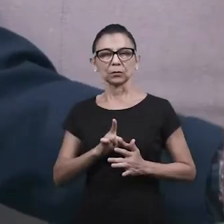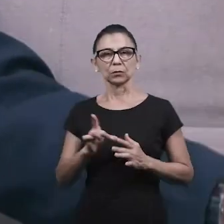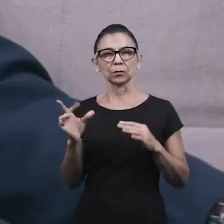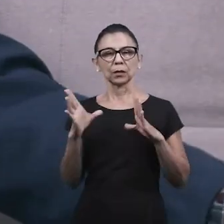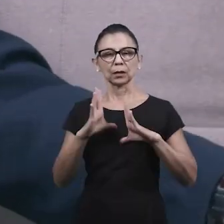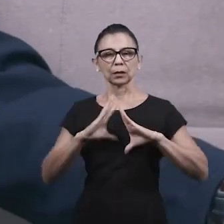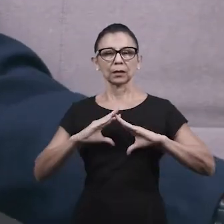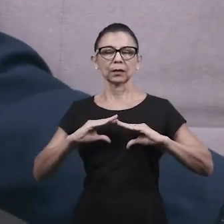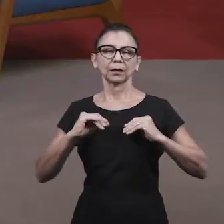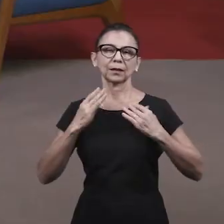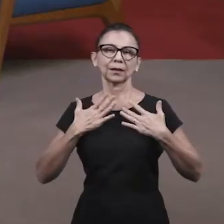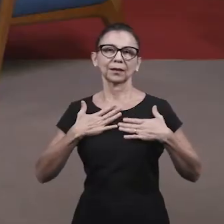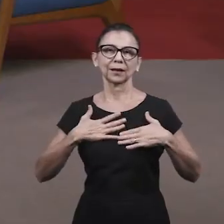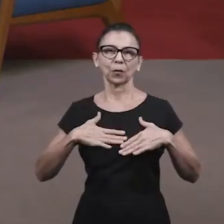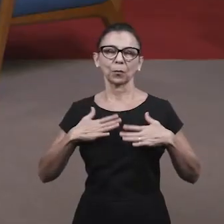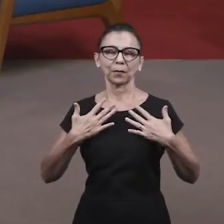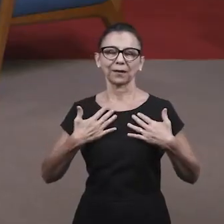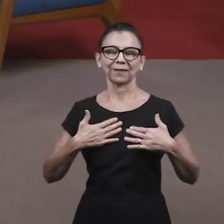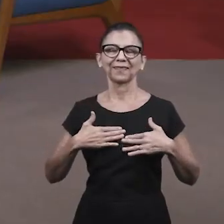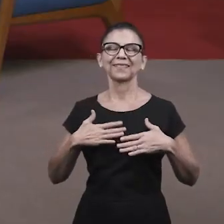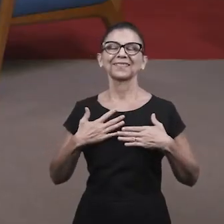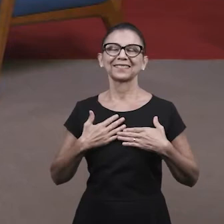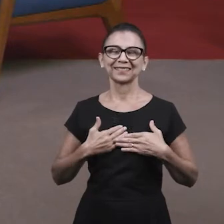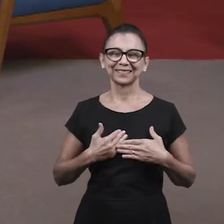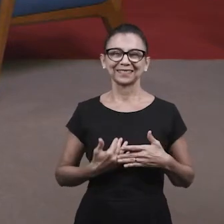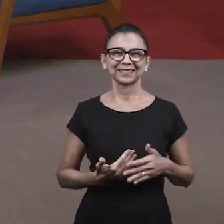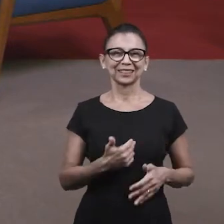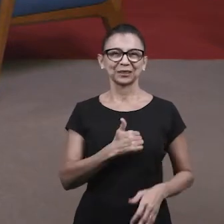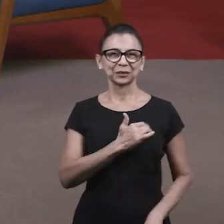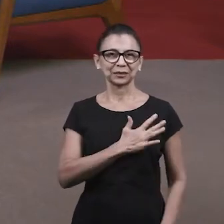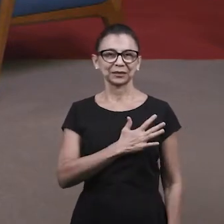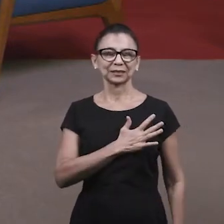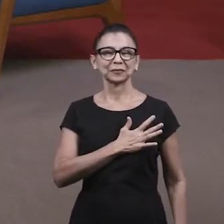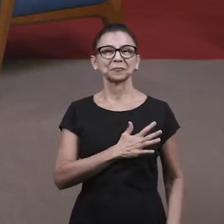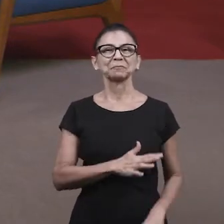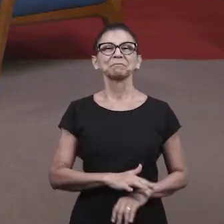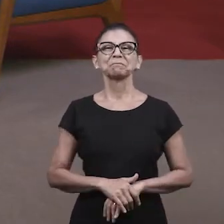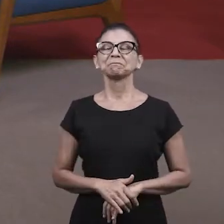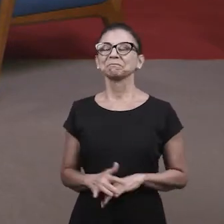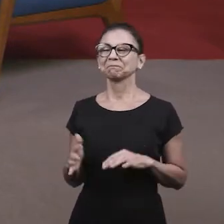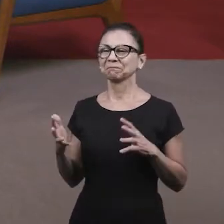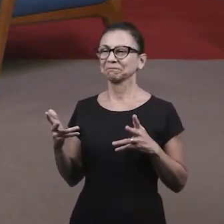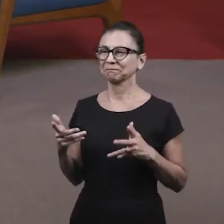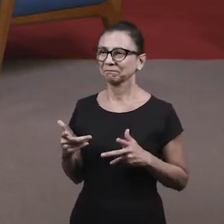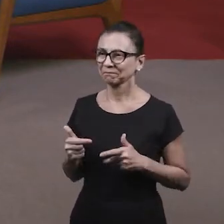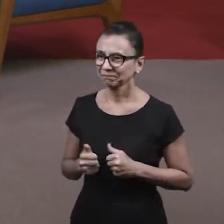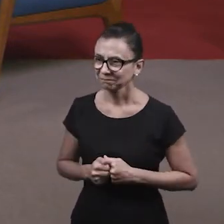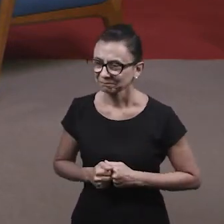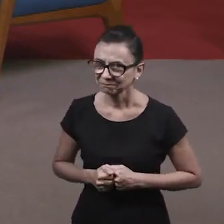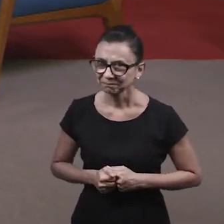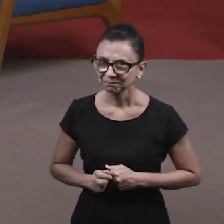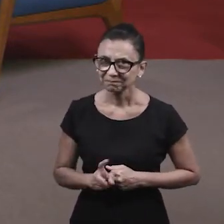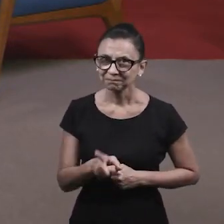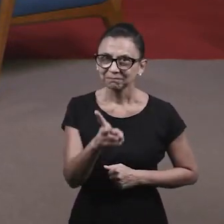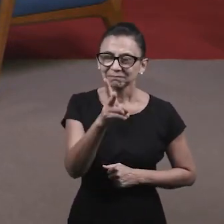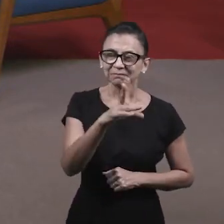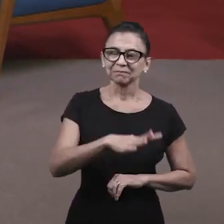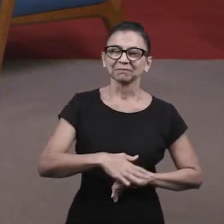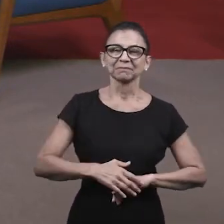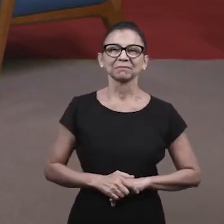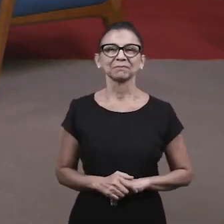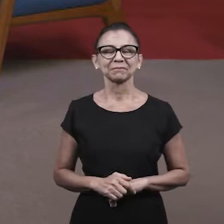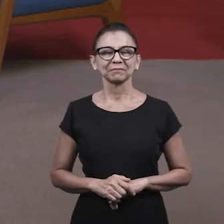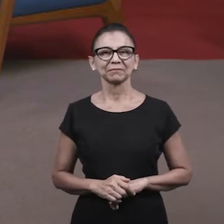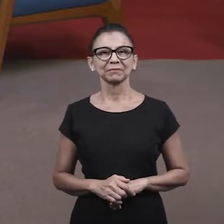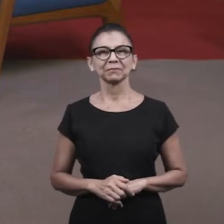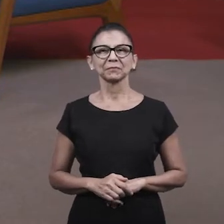la tempête de l'angoisse. Donc, ce mystère, ce Jésus révélé, il a calme la tempête